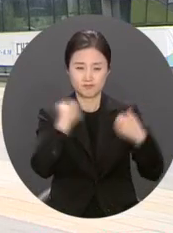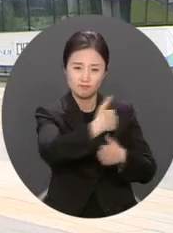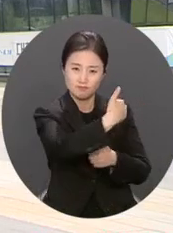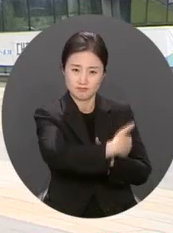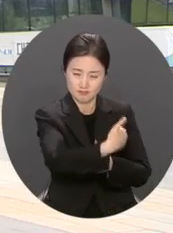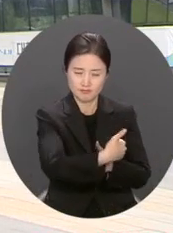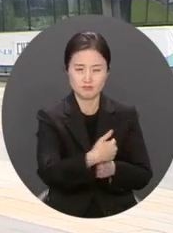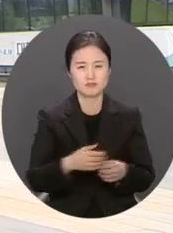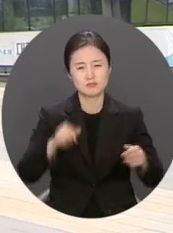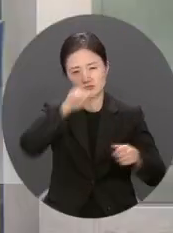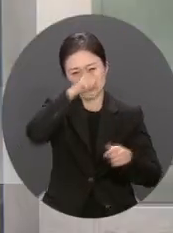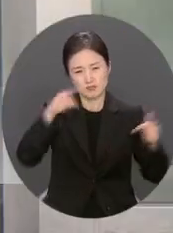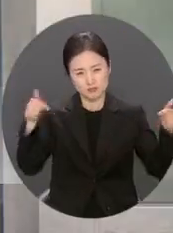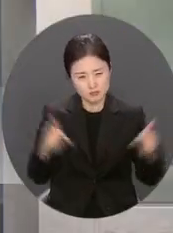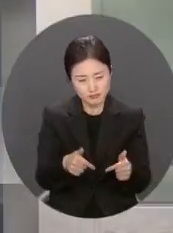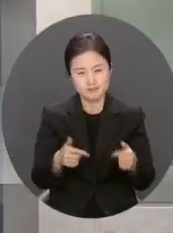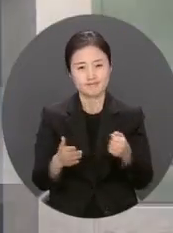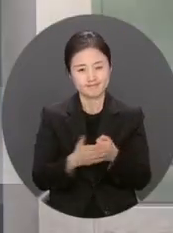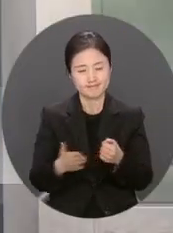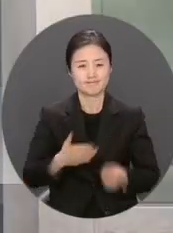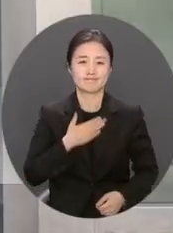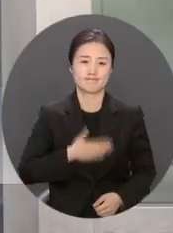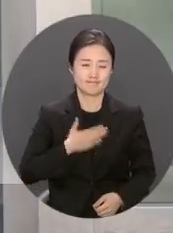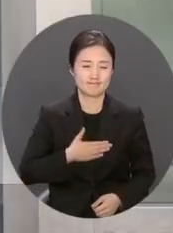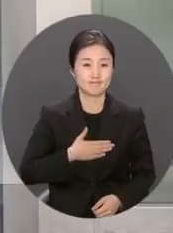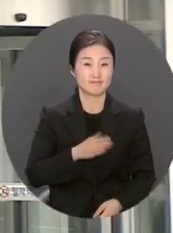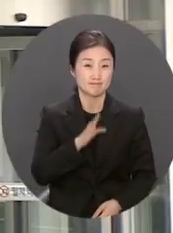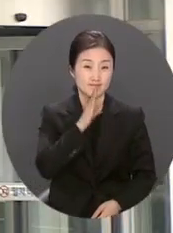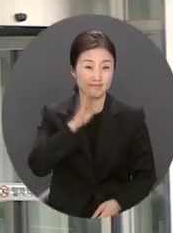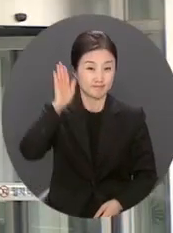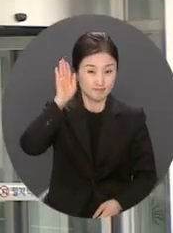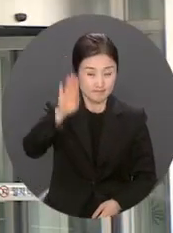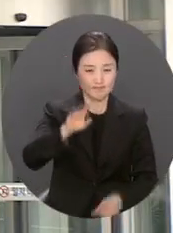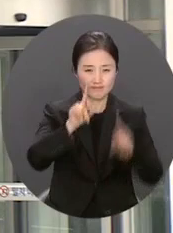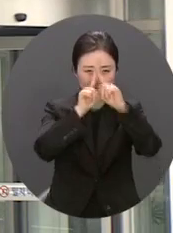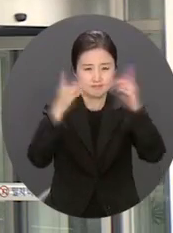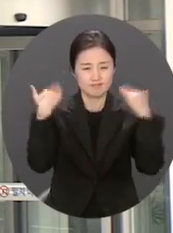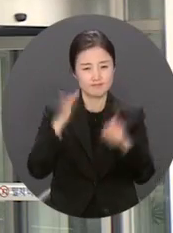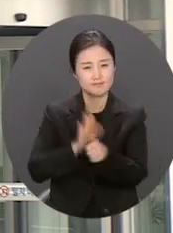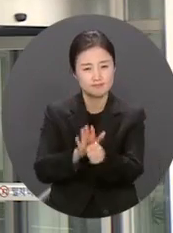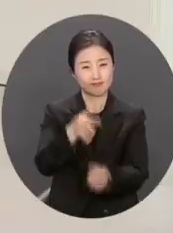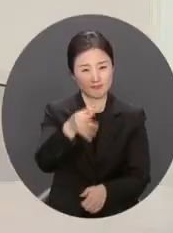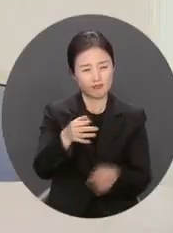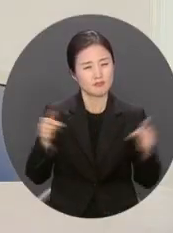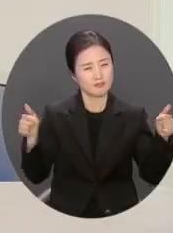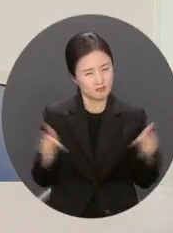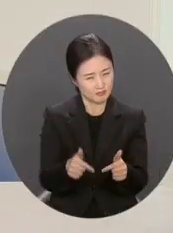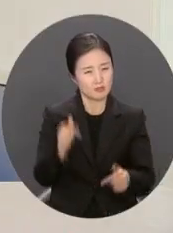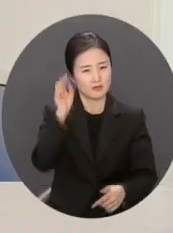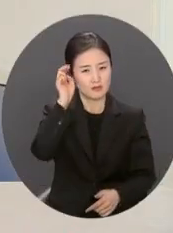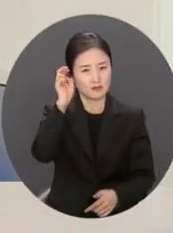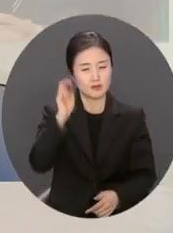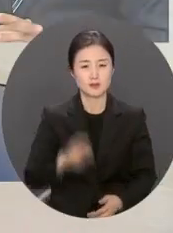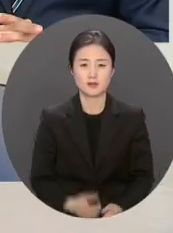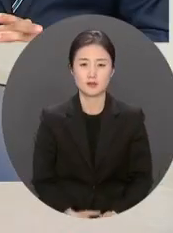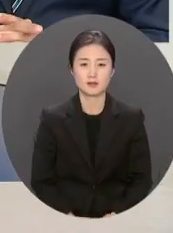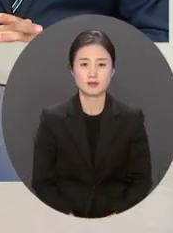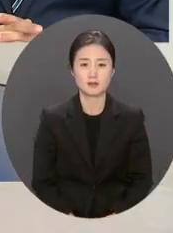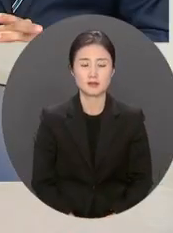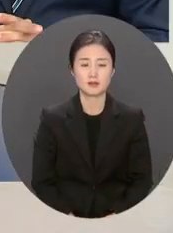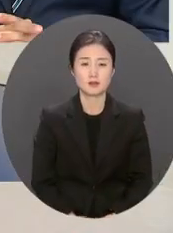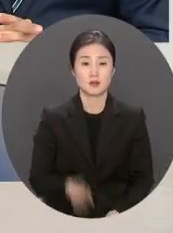맞춰 내부 논의가 있을 예정이라고 밝혀 사실상 출연금 축소를 예고했습니다. 광주연남의 그